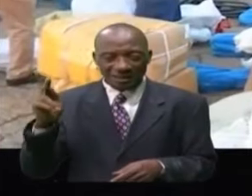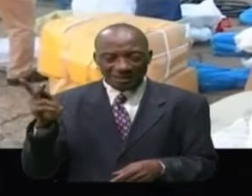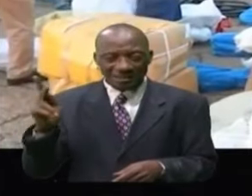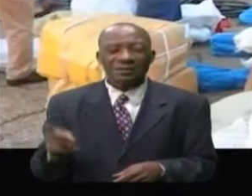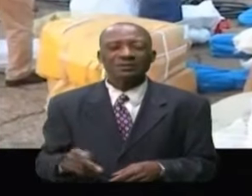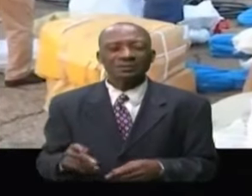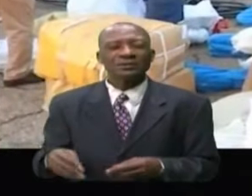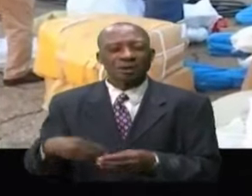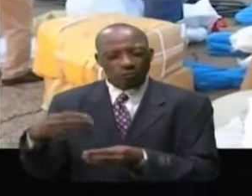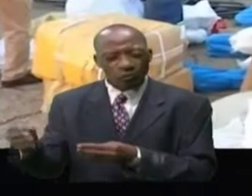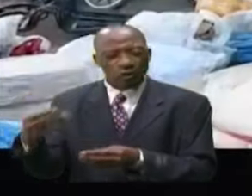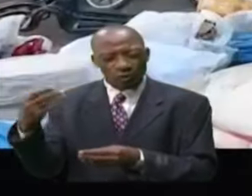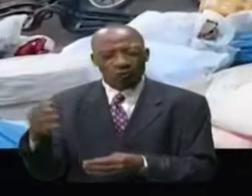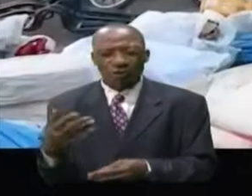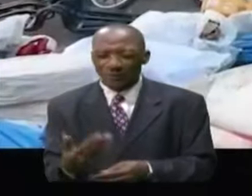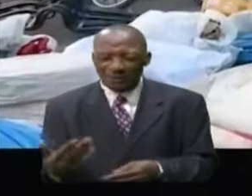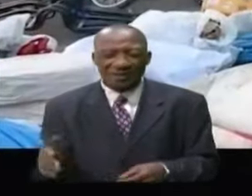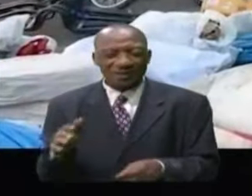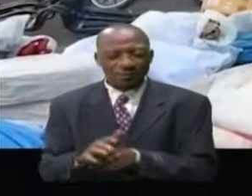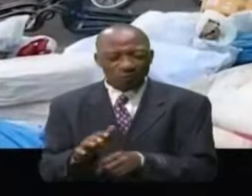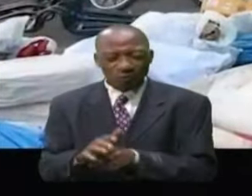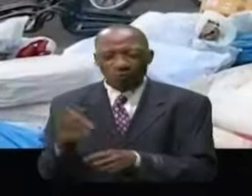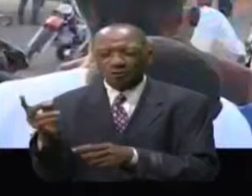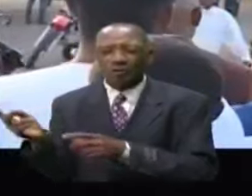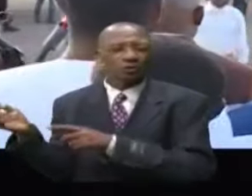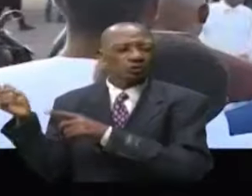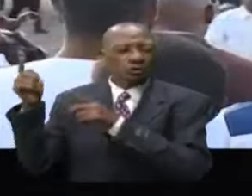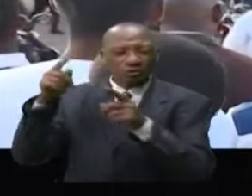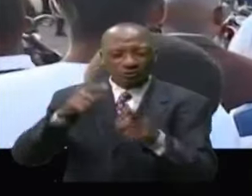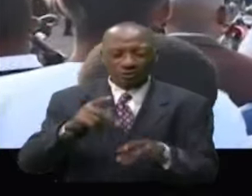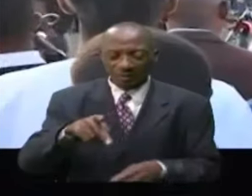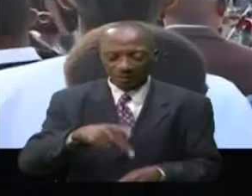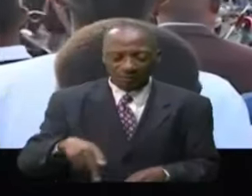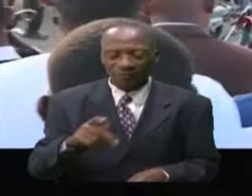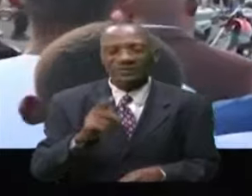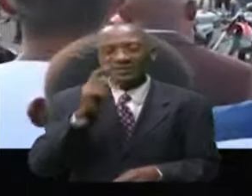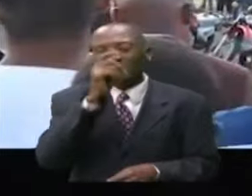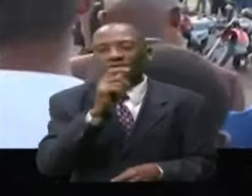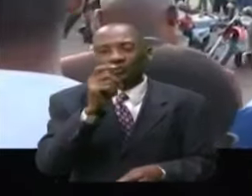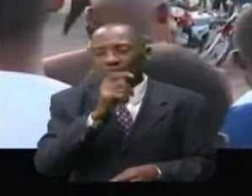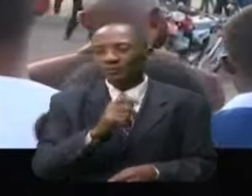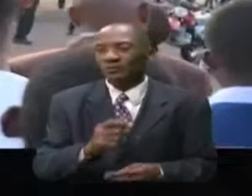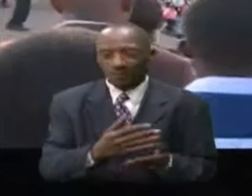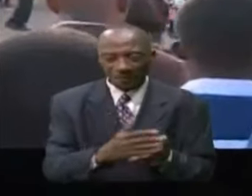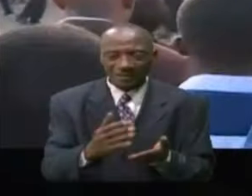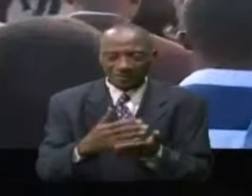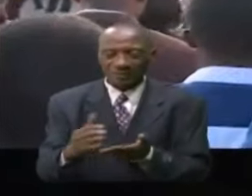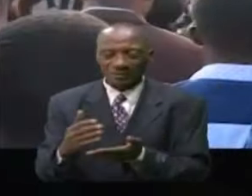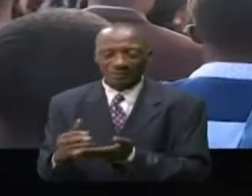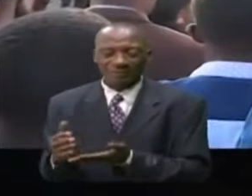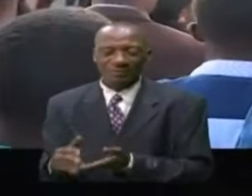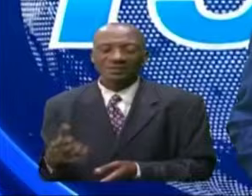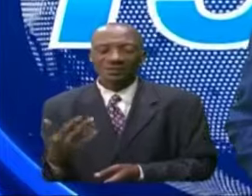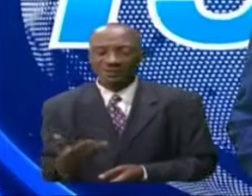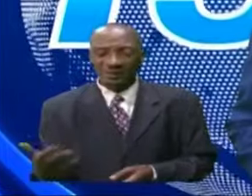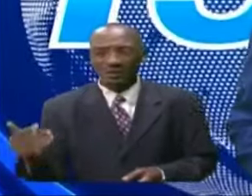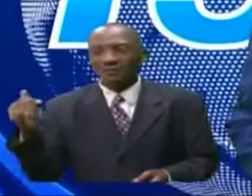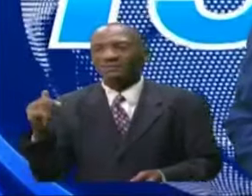et matériels agricoles dans le cadre de la campagne agricole est focalisée vers la Grande Orientale et